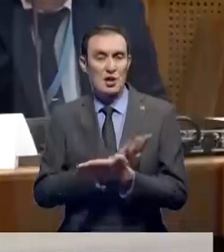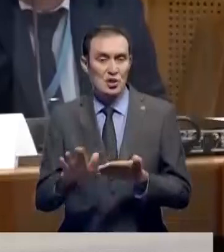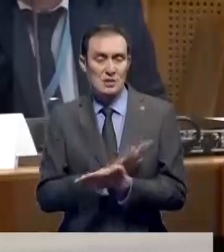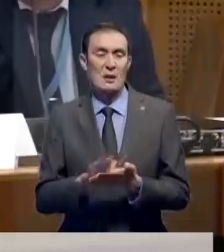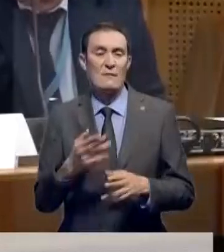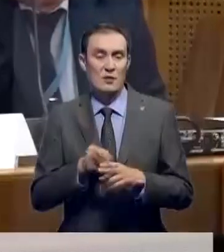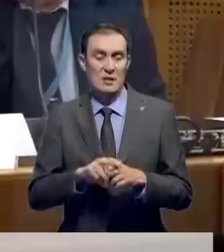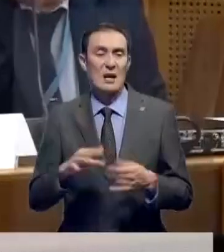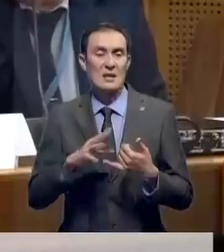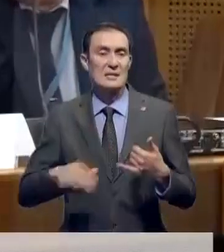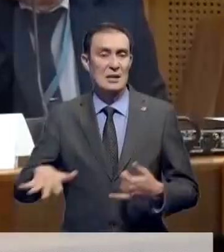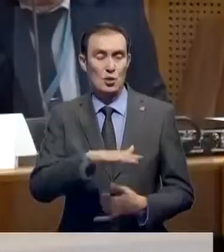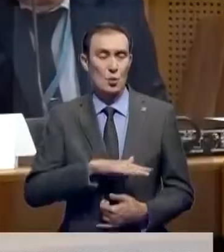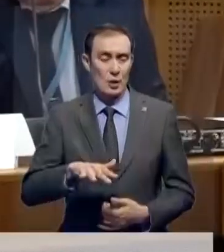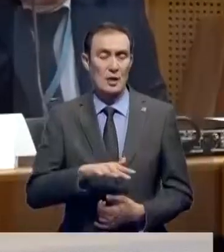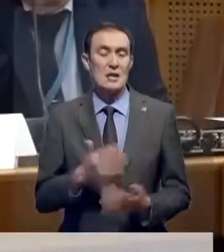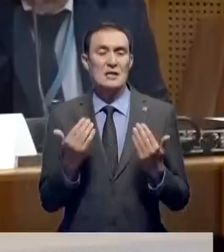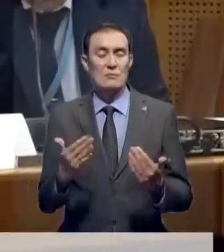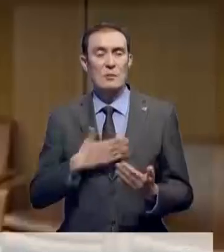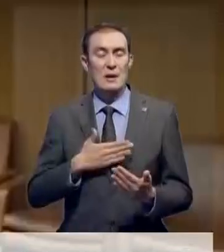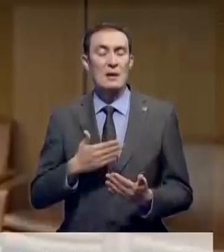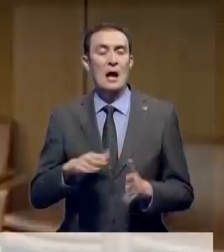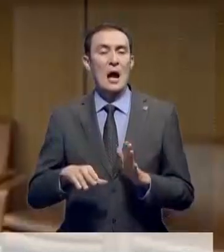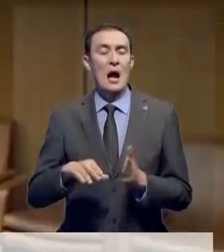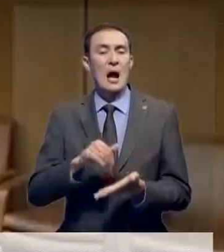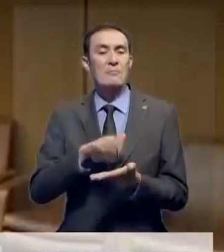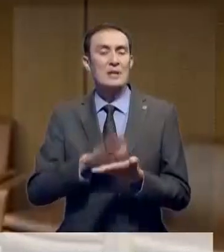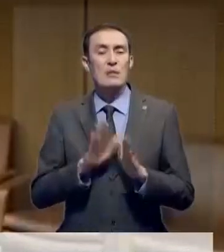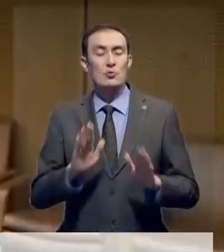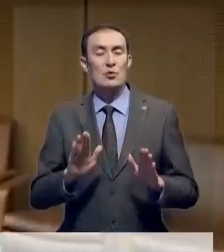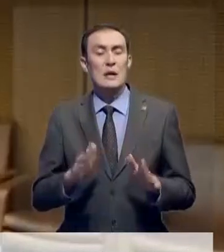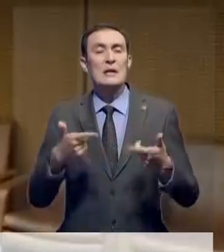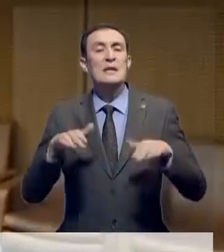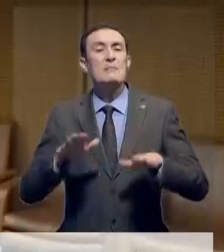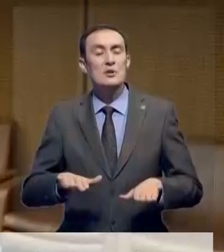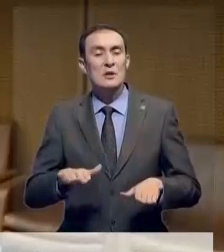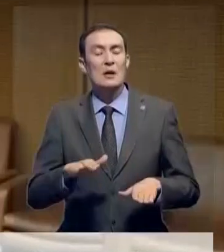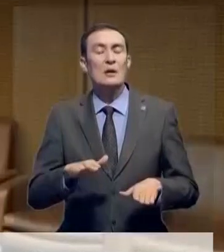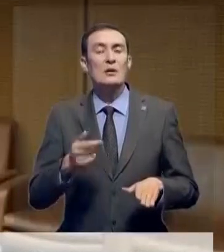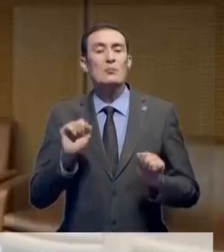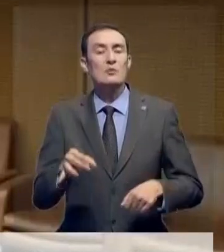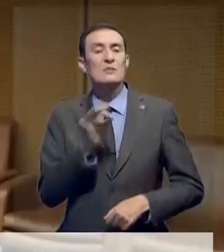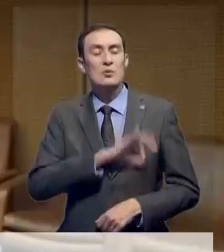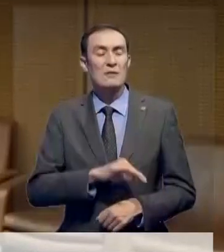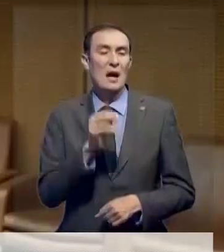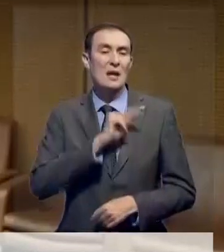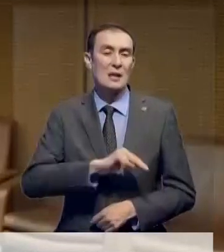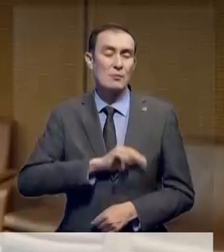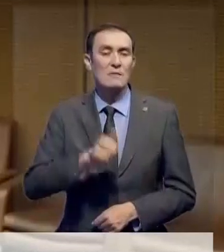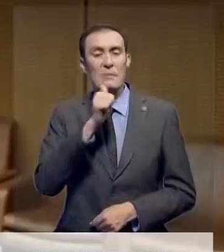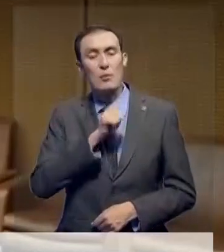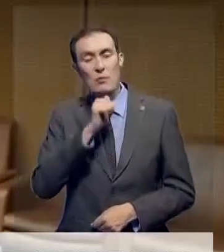скажем так, уже земель. Сегодня мы определяем пока только локальные точки, на которые мы можем взяться, на которых мы можем отработать, опять же,